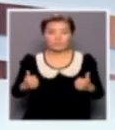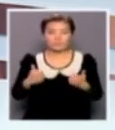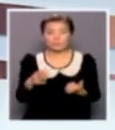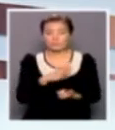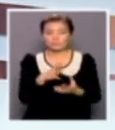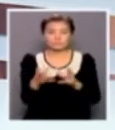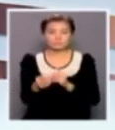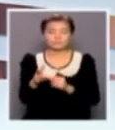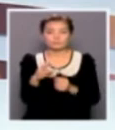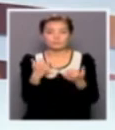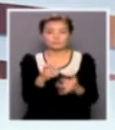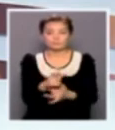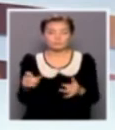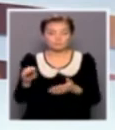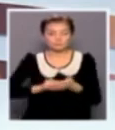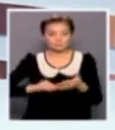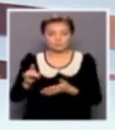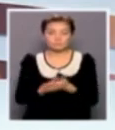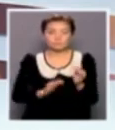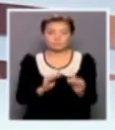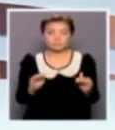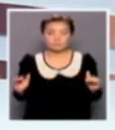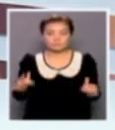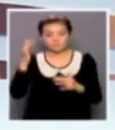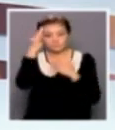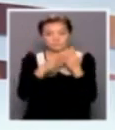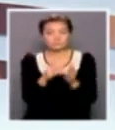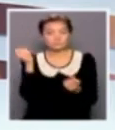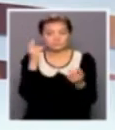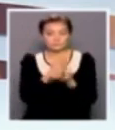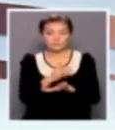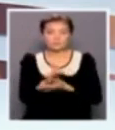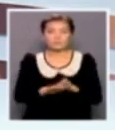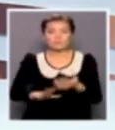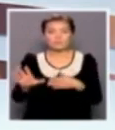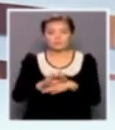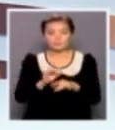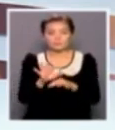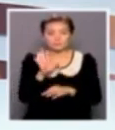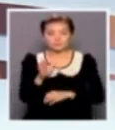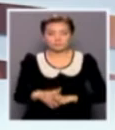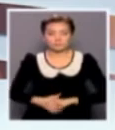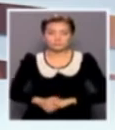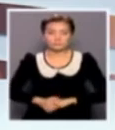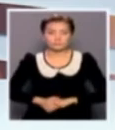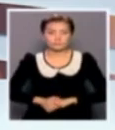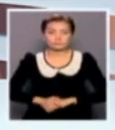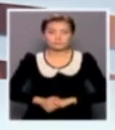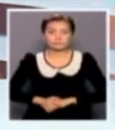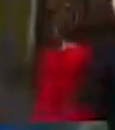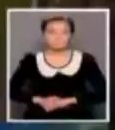тырысты. Әуелі мұқтаж жандардың тізімін тізбекте балалардың арман тілегін анықтаған әдемі кештен тілші сөз саптасын.